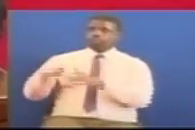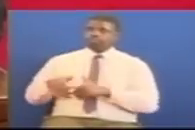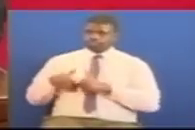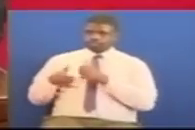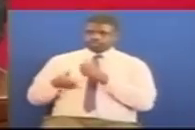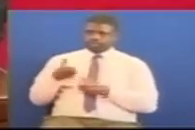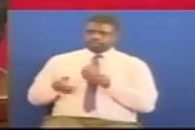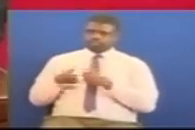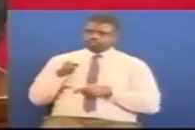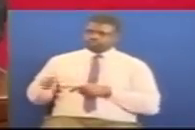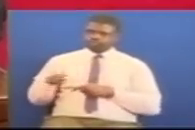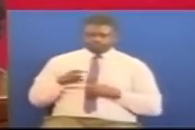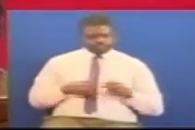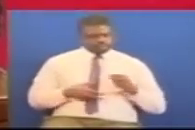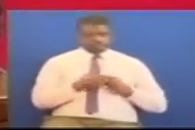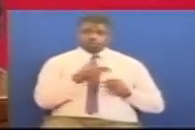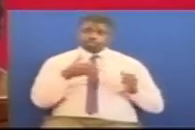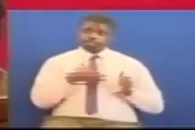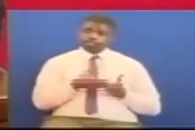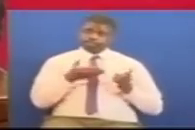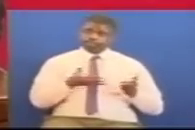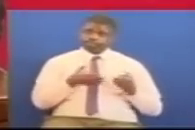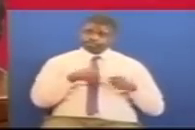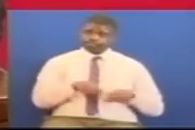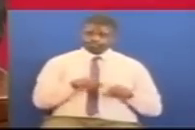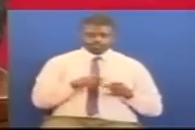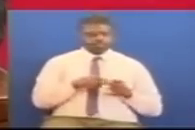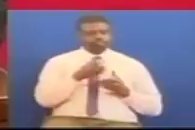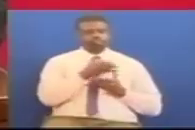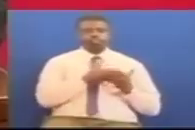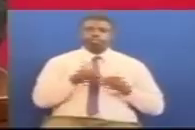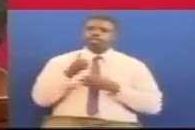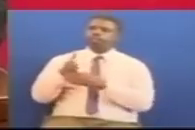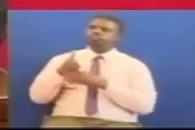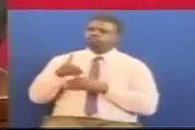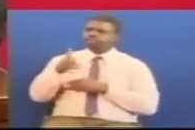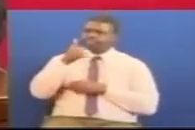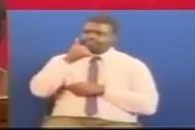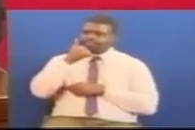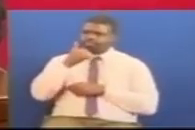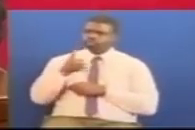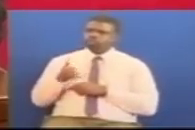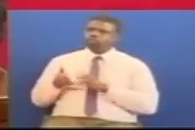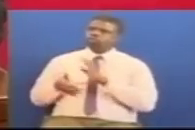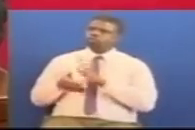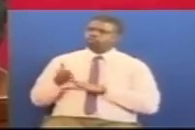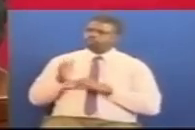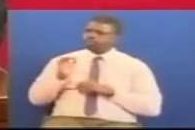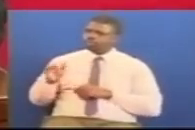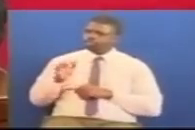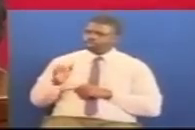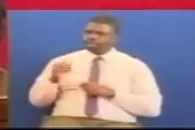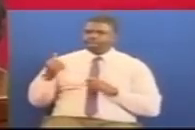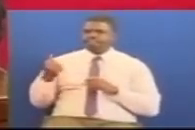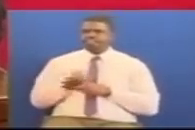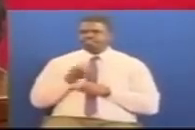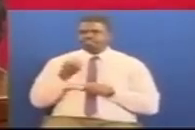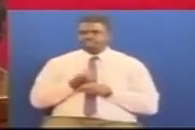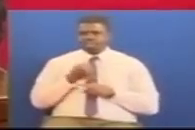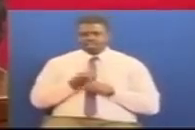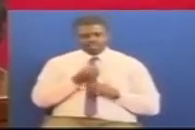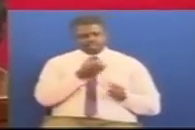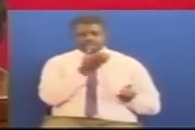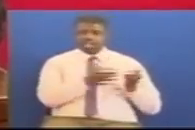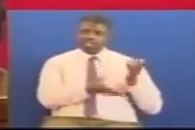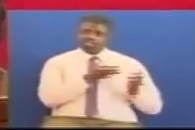changamoto hizo zinakwenda kutatuliwa, na mpaka sasa hivi baadhi ya makampuni ya simu tumekwishaanza kuyaelekeza yaende yakafanye